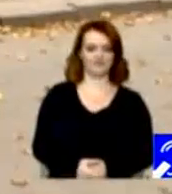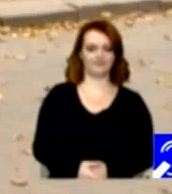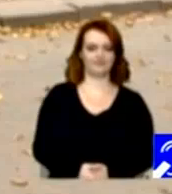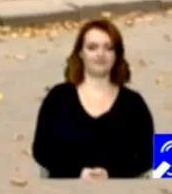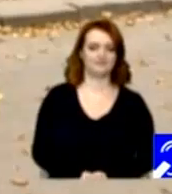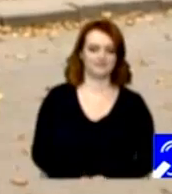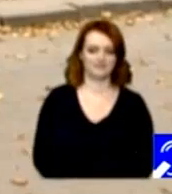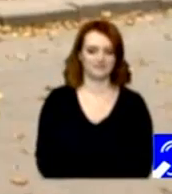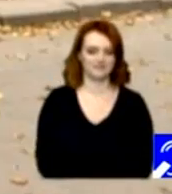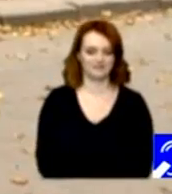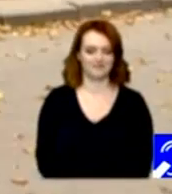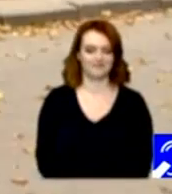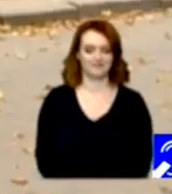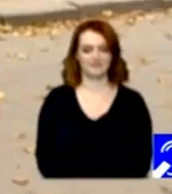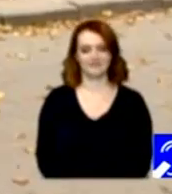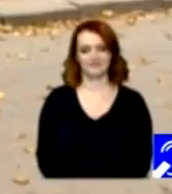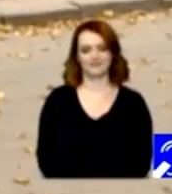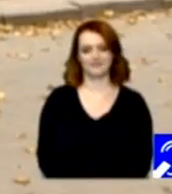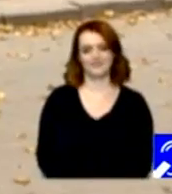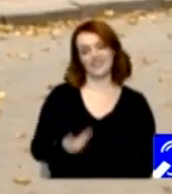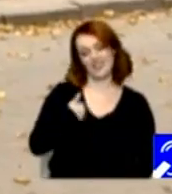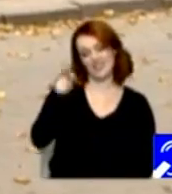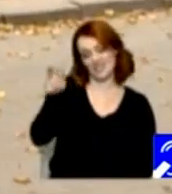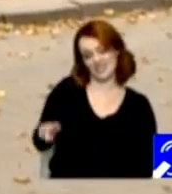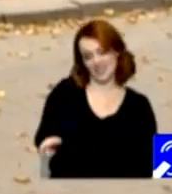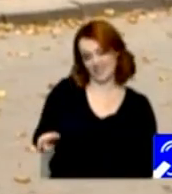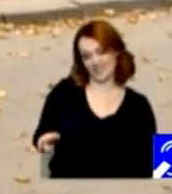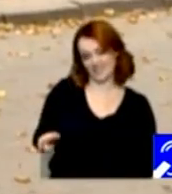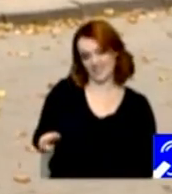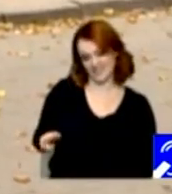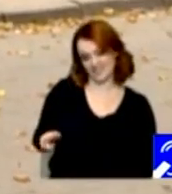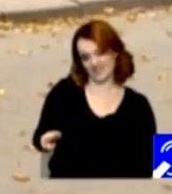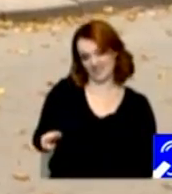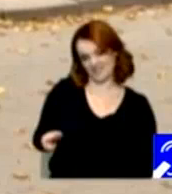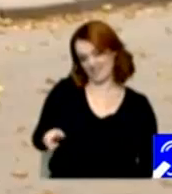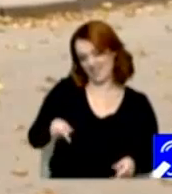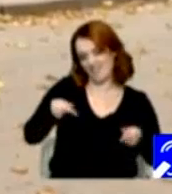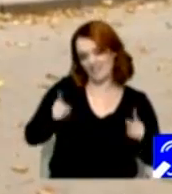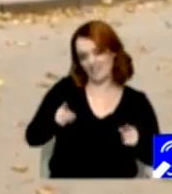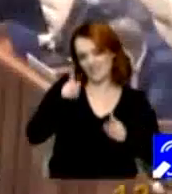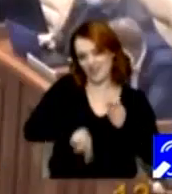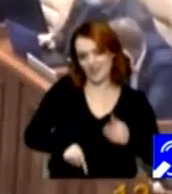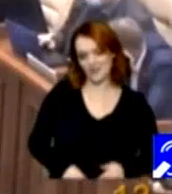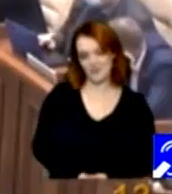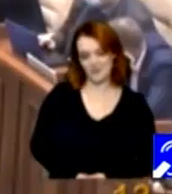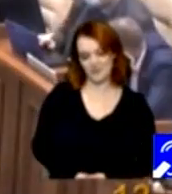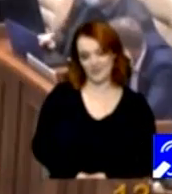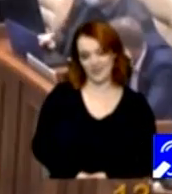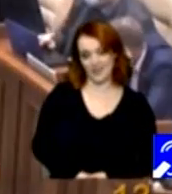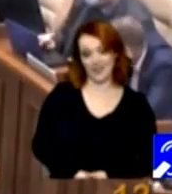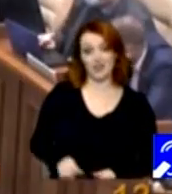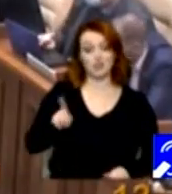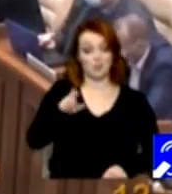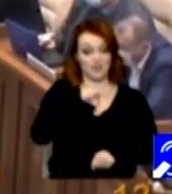din cer din cer eu sunt un om mai știți coriolis și cu picioarele pe pământ pentru a stăvili